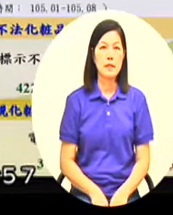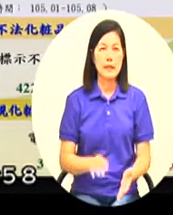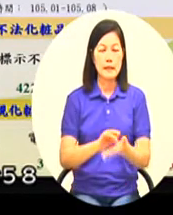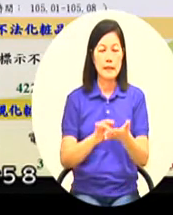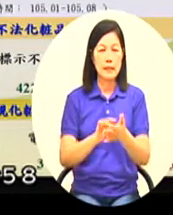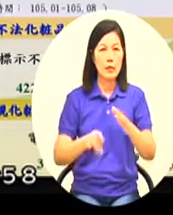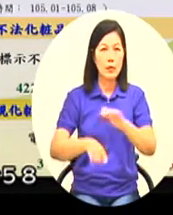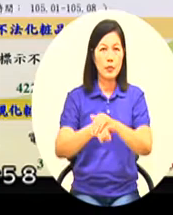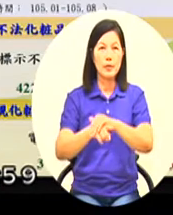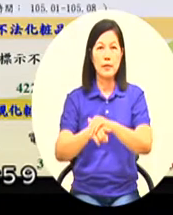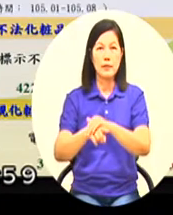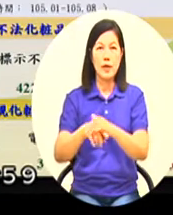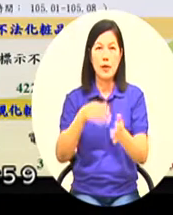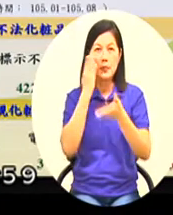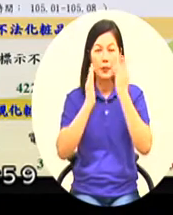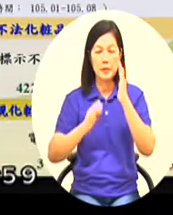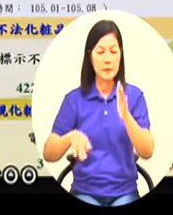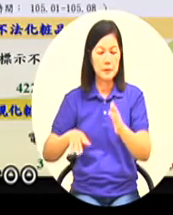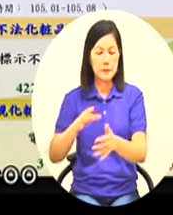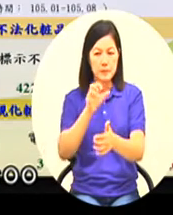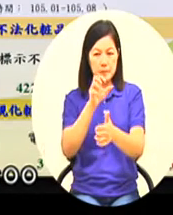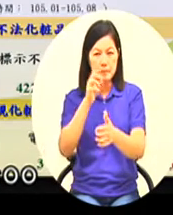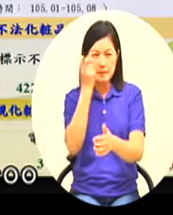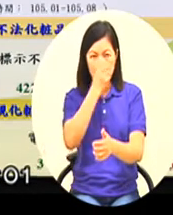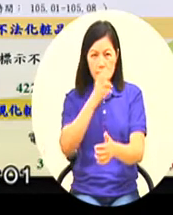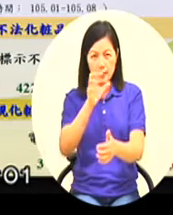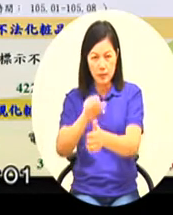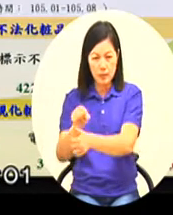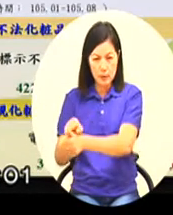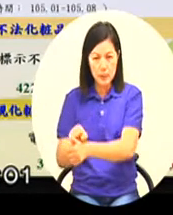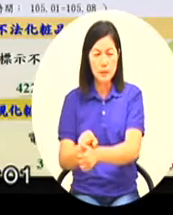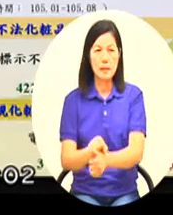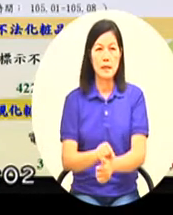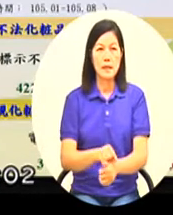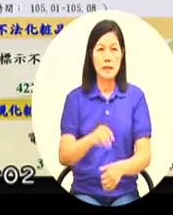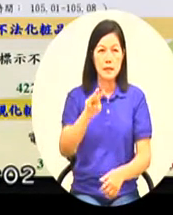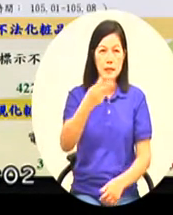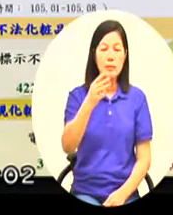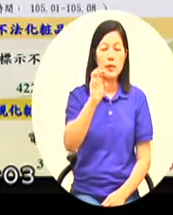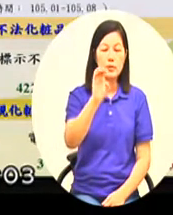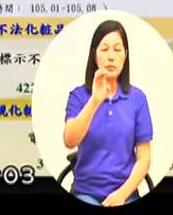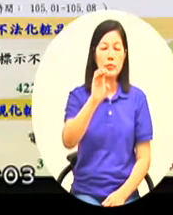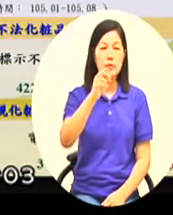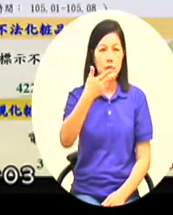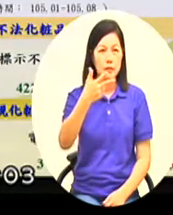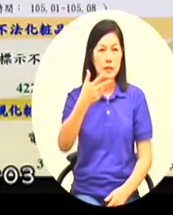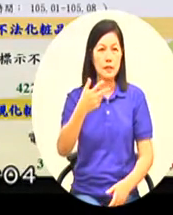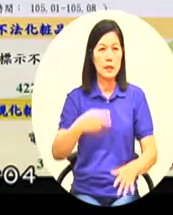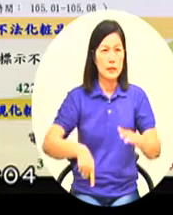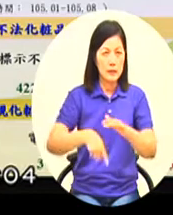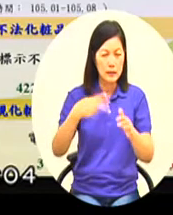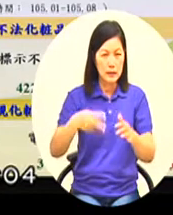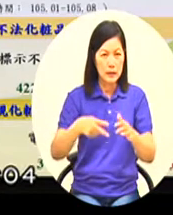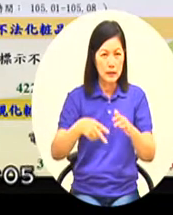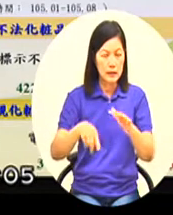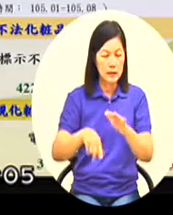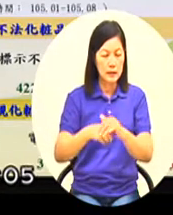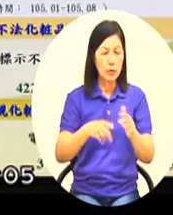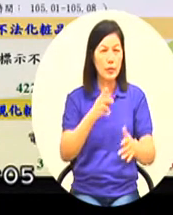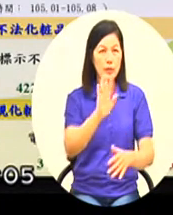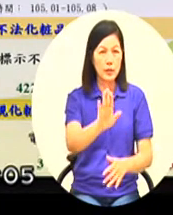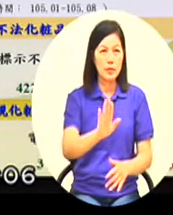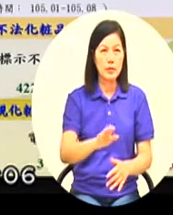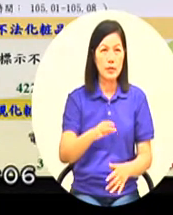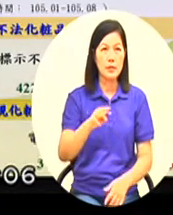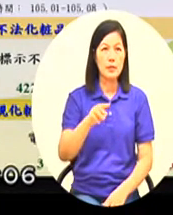妆品的查缉部分，那查缉不法药物总共有397件，那违规的一个广告是480件，